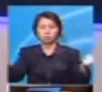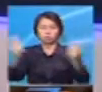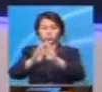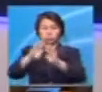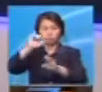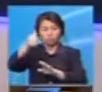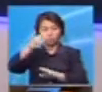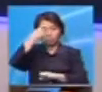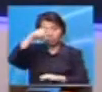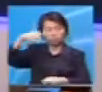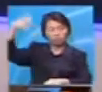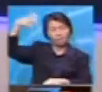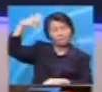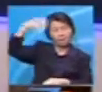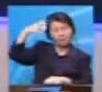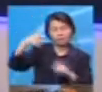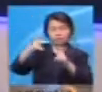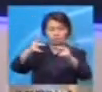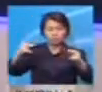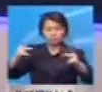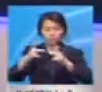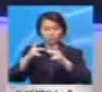dicatatkan di kawasan